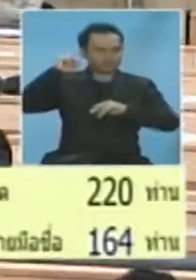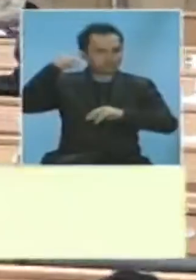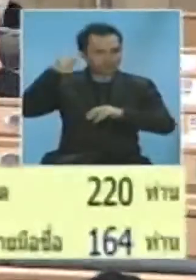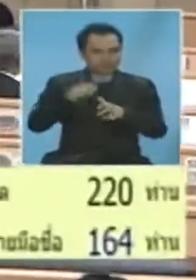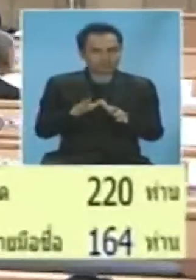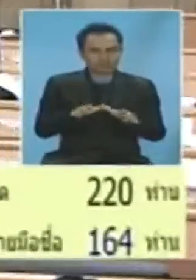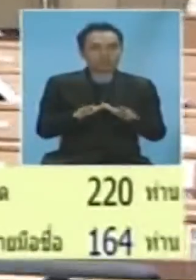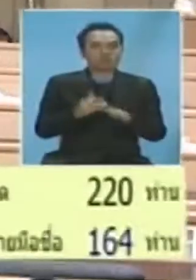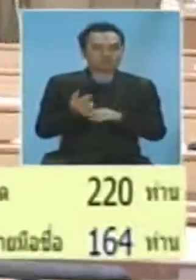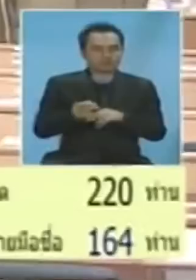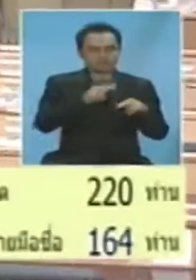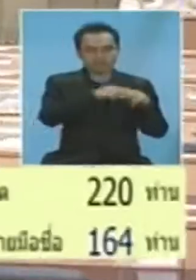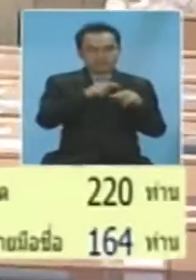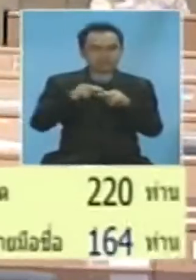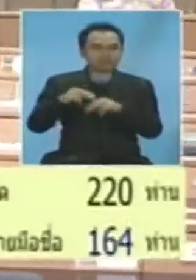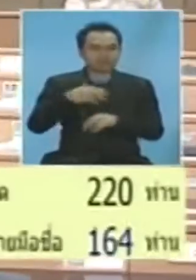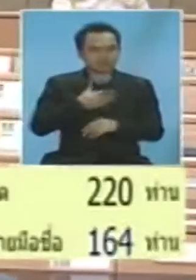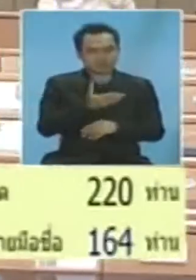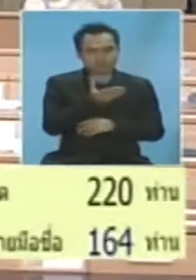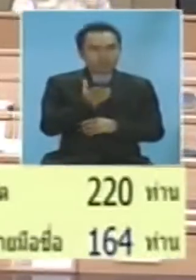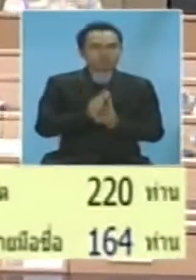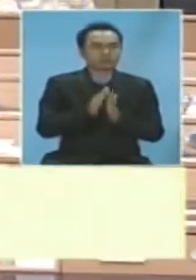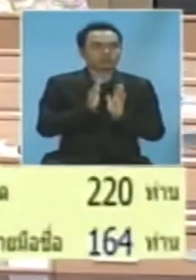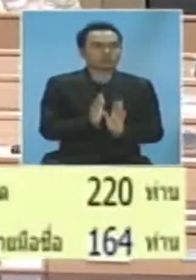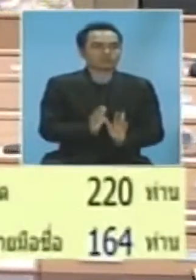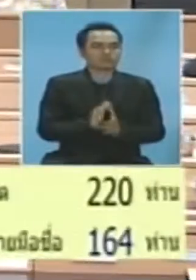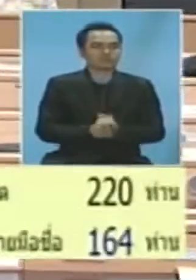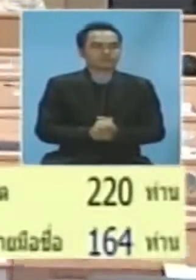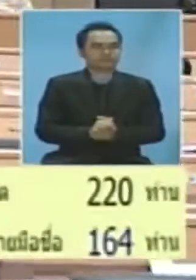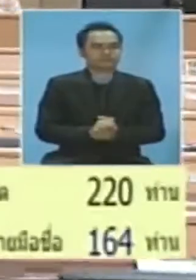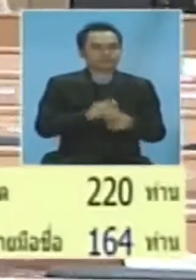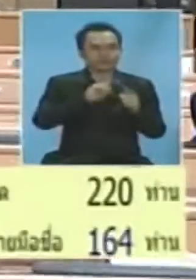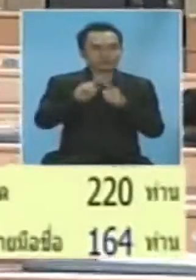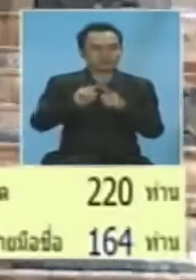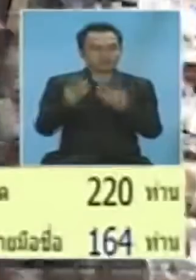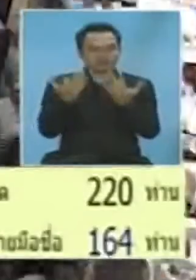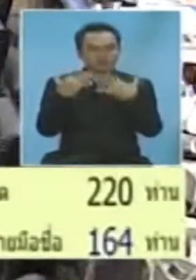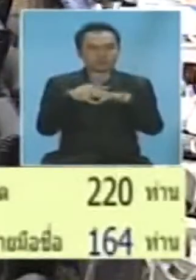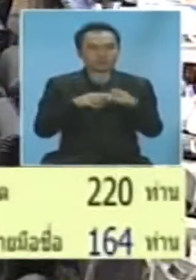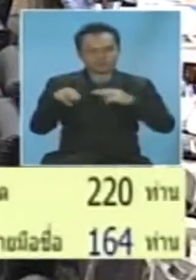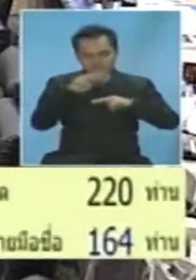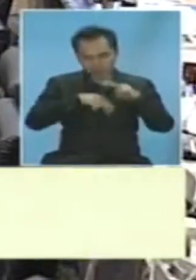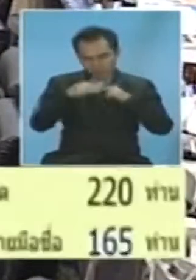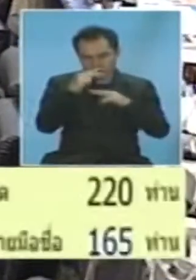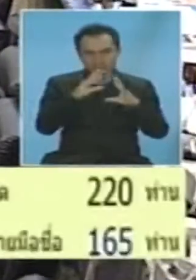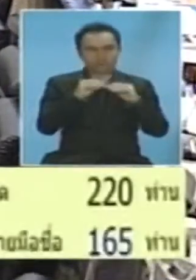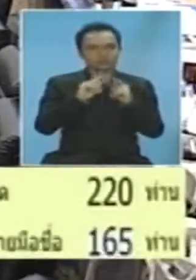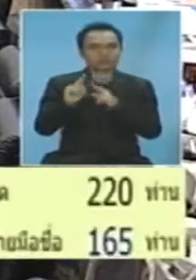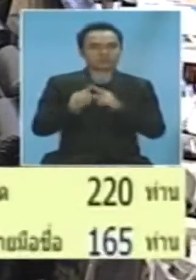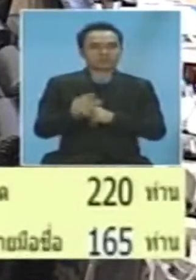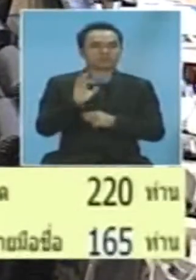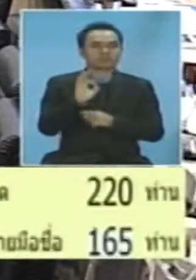พร้อมแล้วและขออนุญาตให้บุคคลเข้าร่วมพิจารณาเข้าร่วมประชุมจำนวน9คน